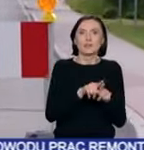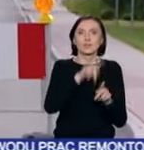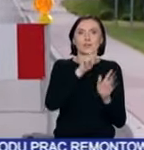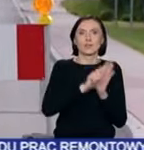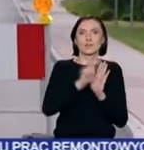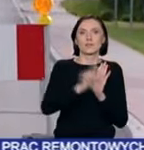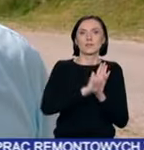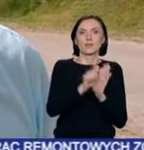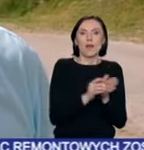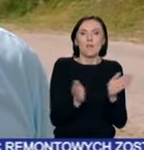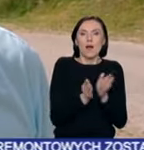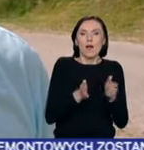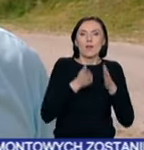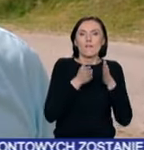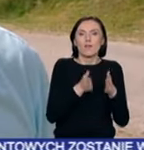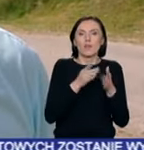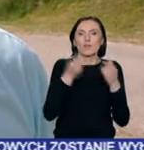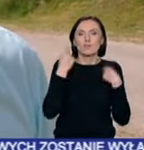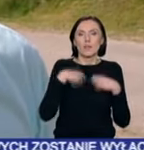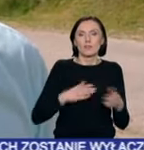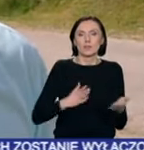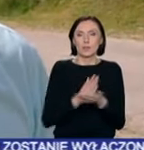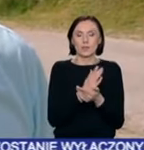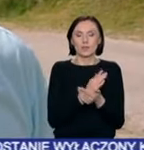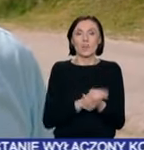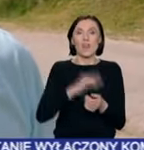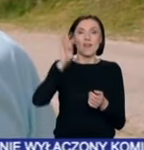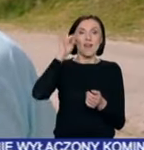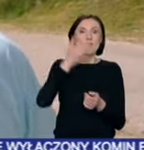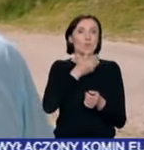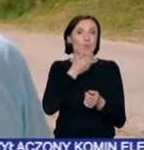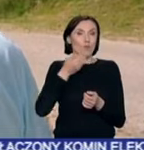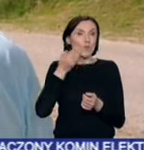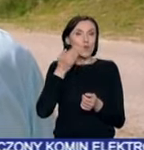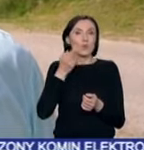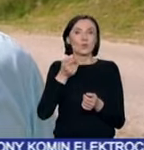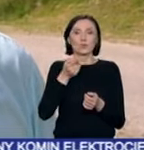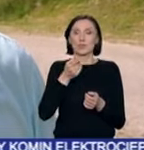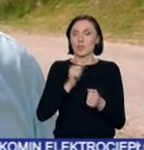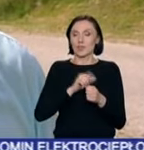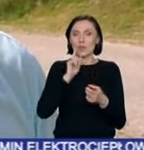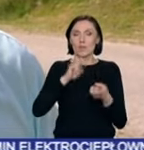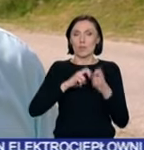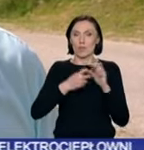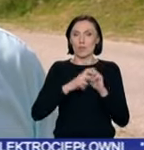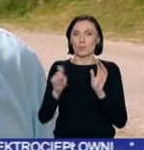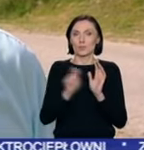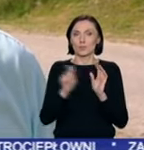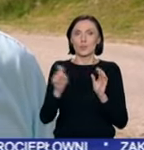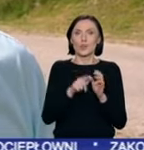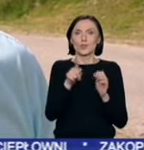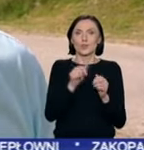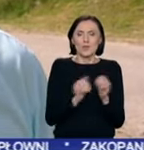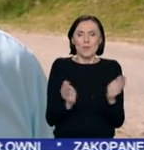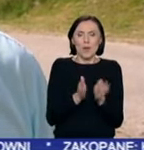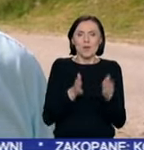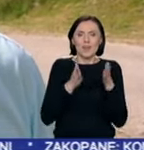szczytu no to są problemy z przejechaniem, powiedzmy tak jak tu w Kasinie Wielkiej, po tych drogach lokalnych,